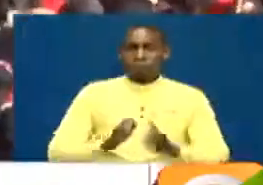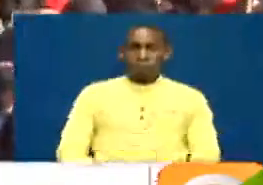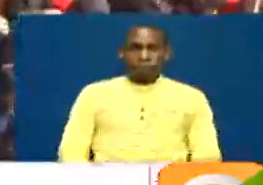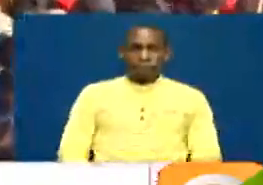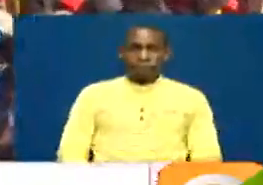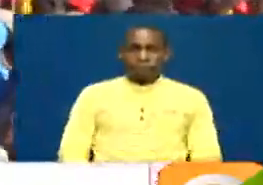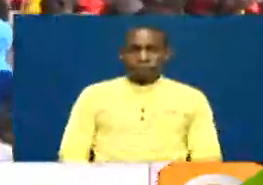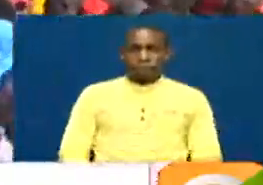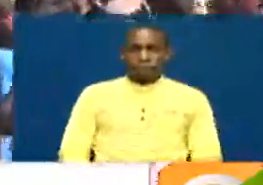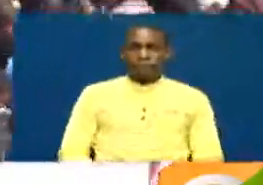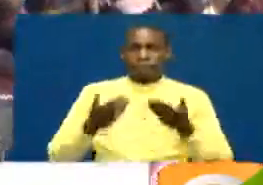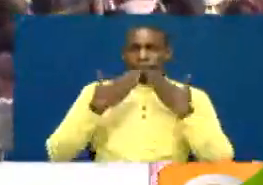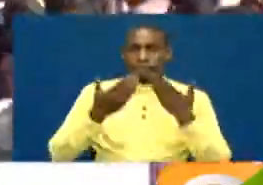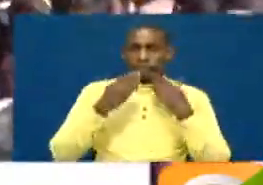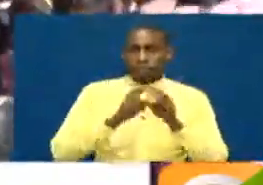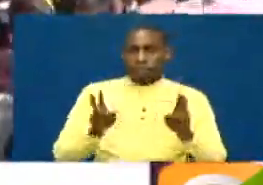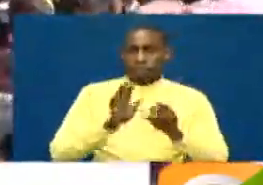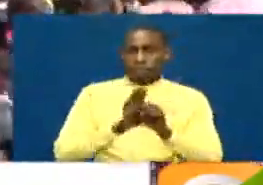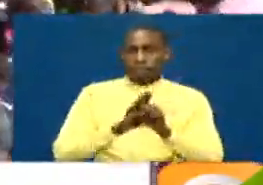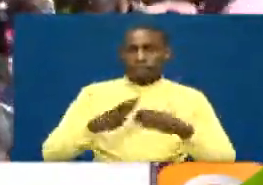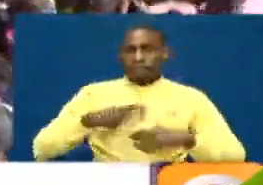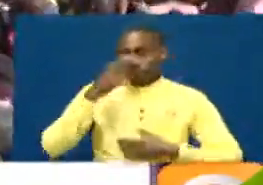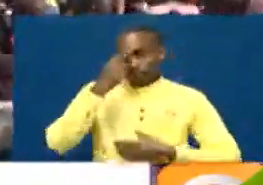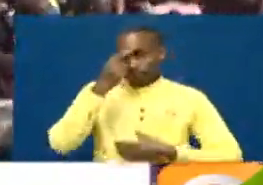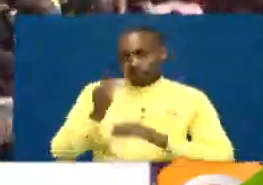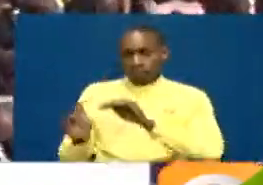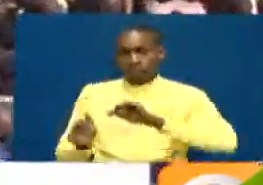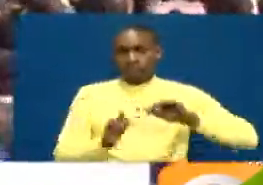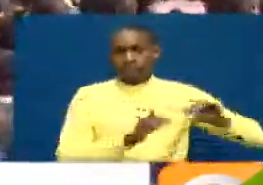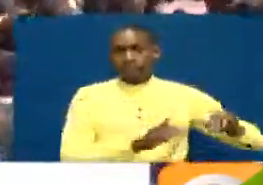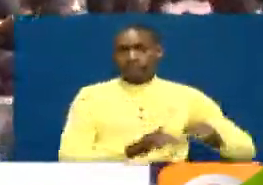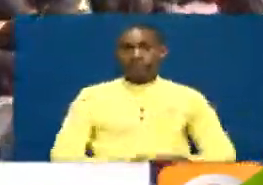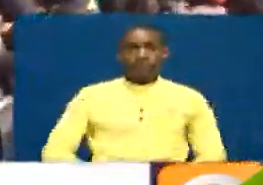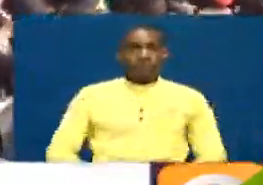Bariki sana watu wa Narok. Thank you very much. Ben Kirui, Runinga ya Citizen.